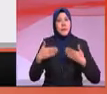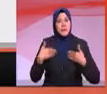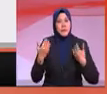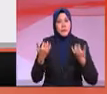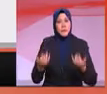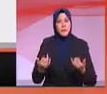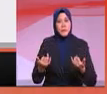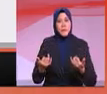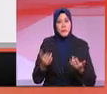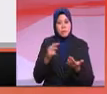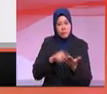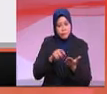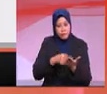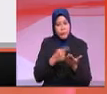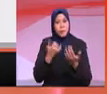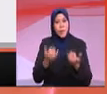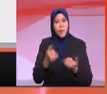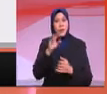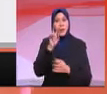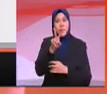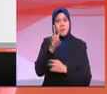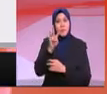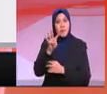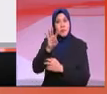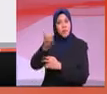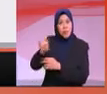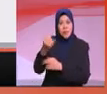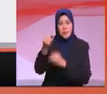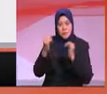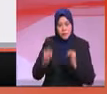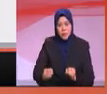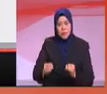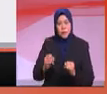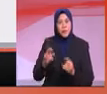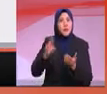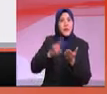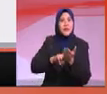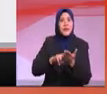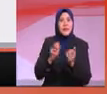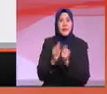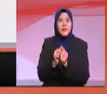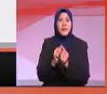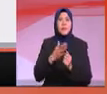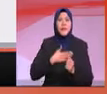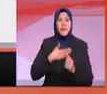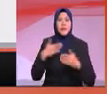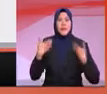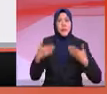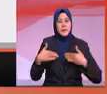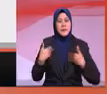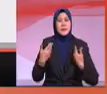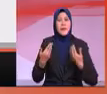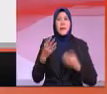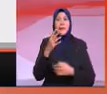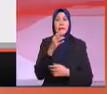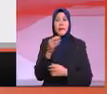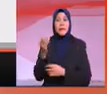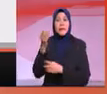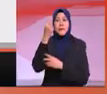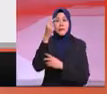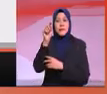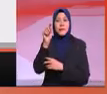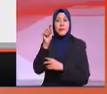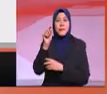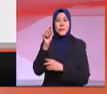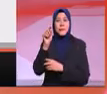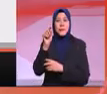kita lihat setakat ini 24 juta individu telah pun daftar dengan MySejahtera dan untuk